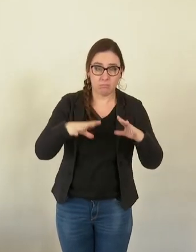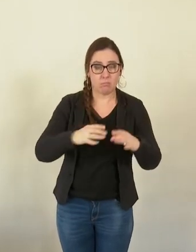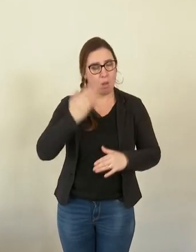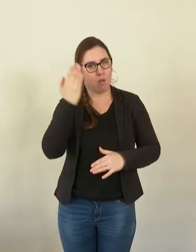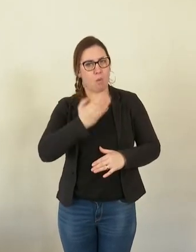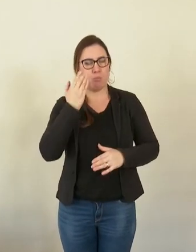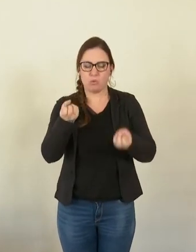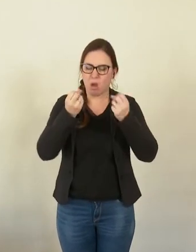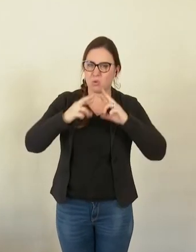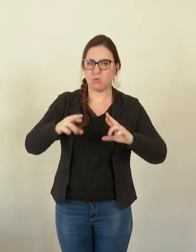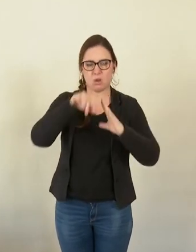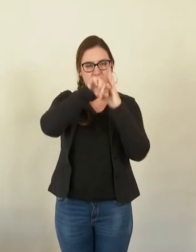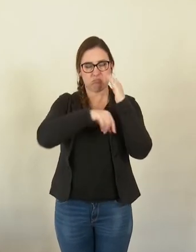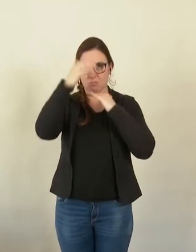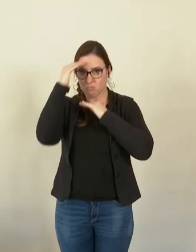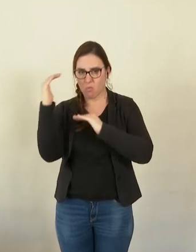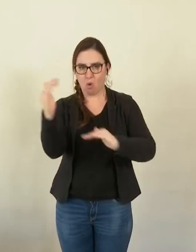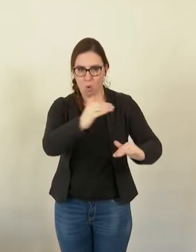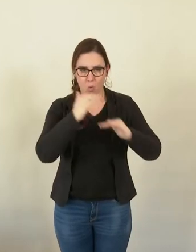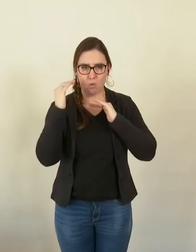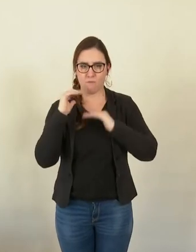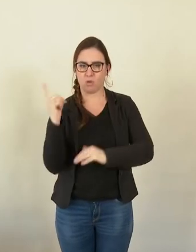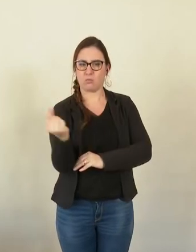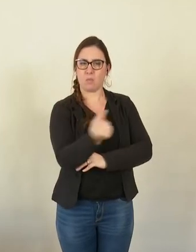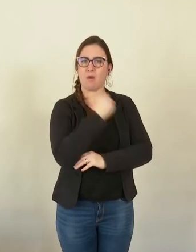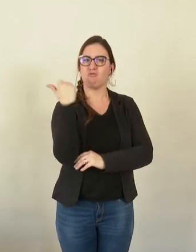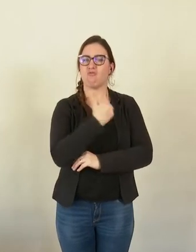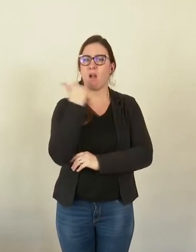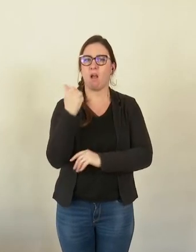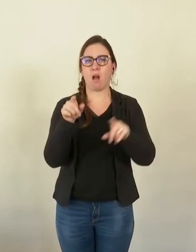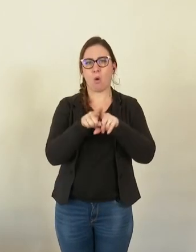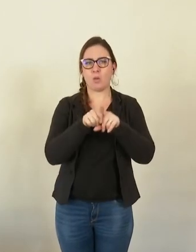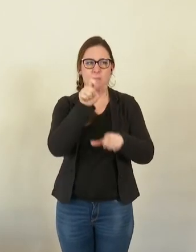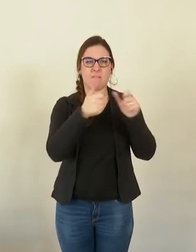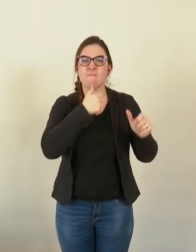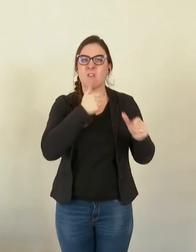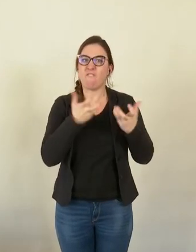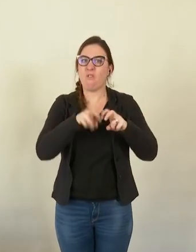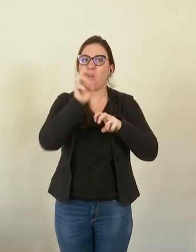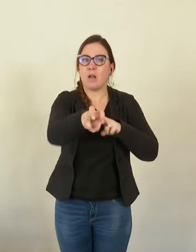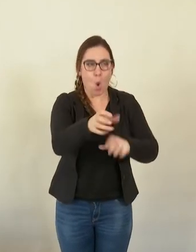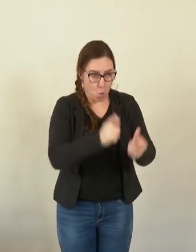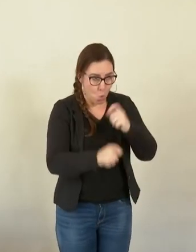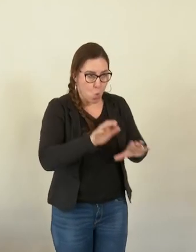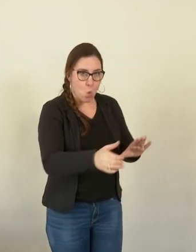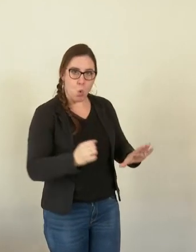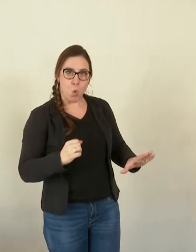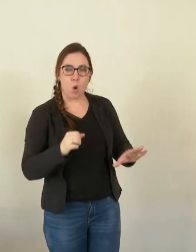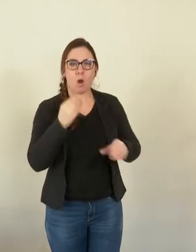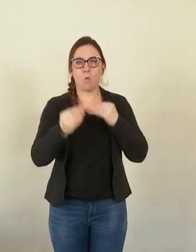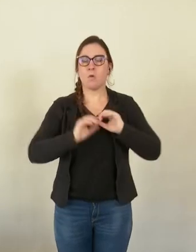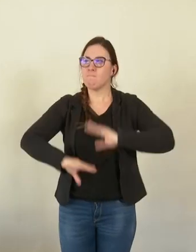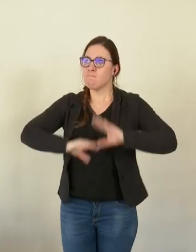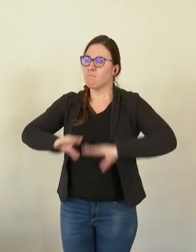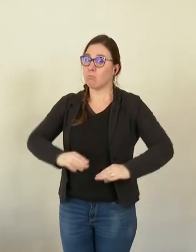d'établir et d'entretenir la confiance entre toutes les parties prenantes de ménager les impatiences parfois de gérer les frustrations